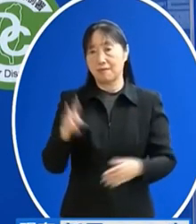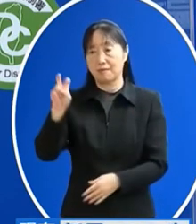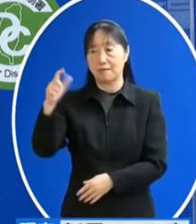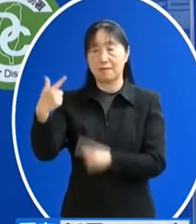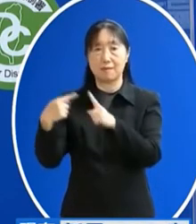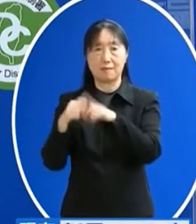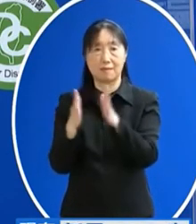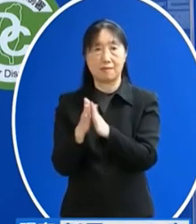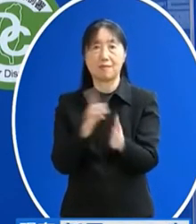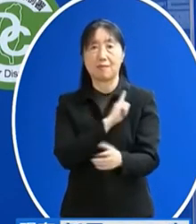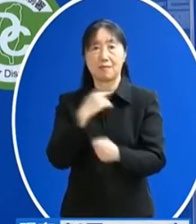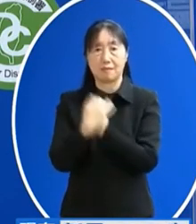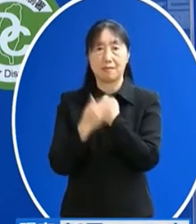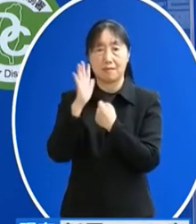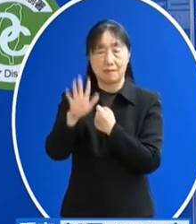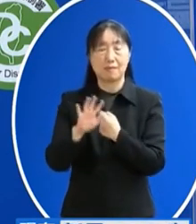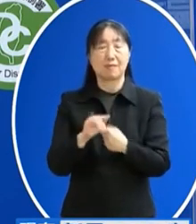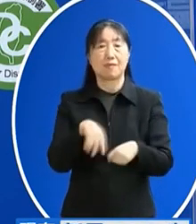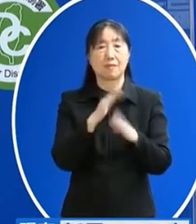列为自主健康管理。